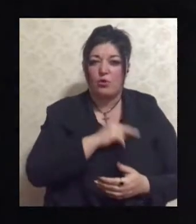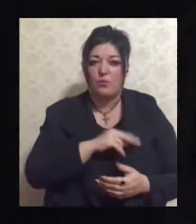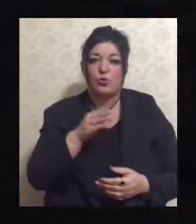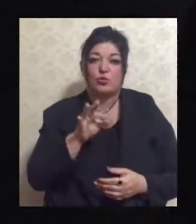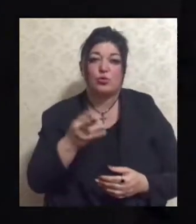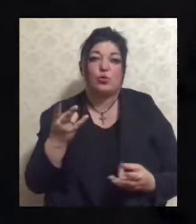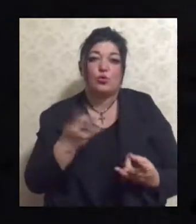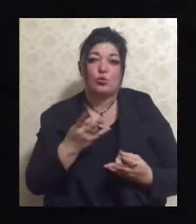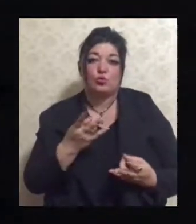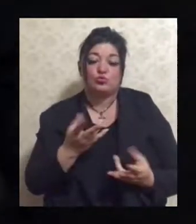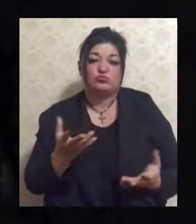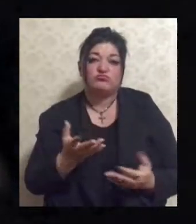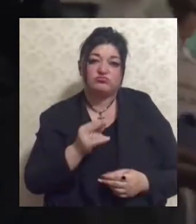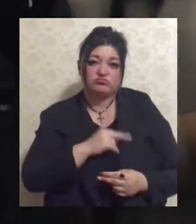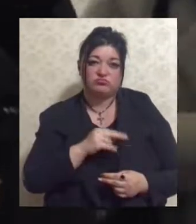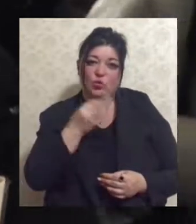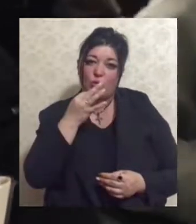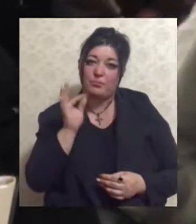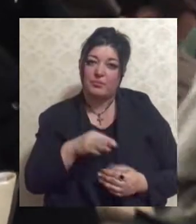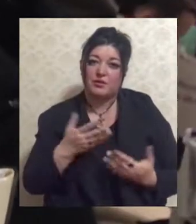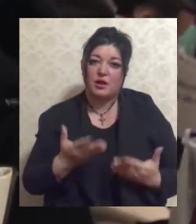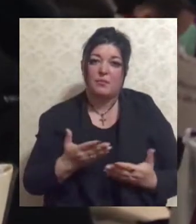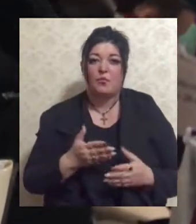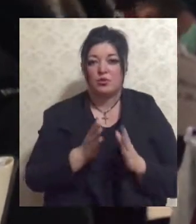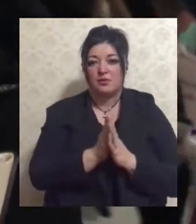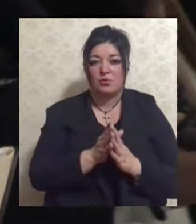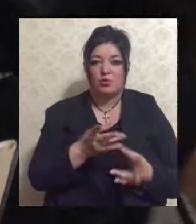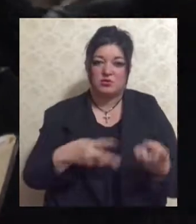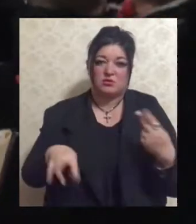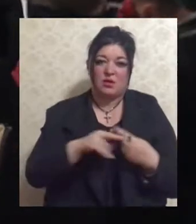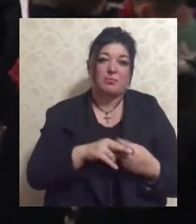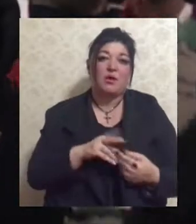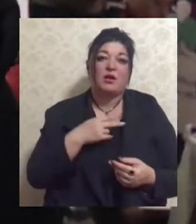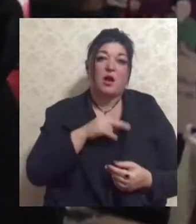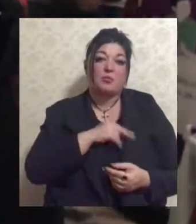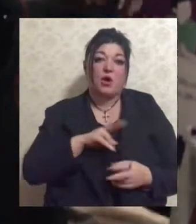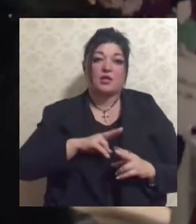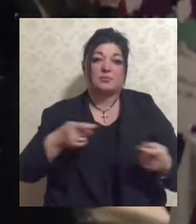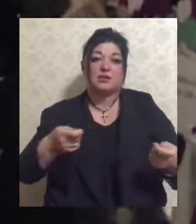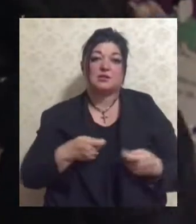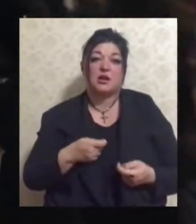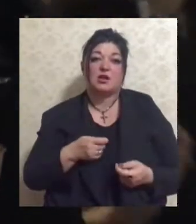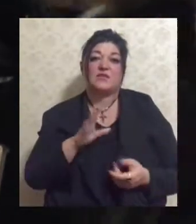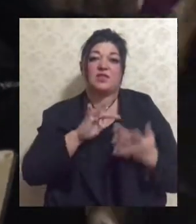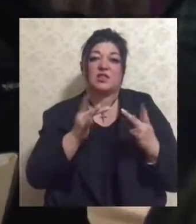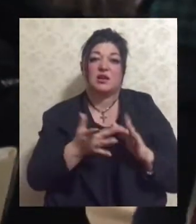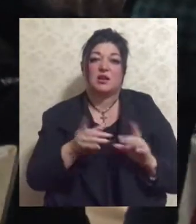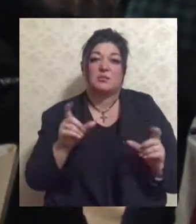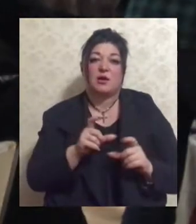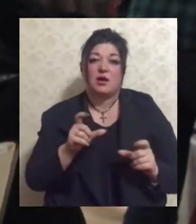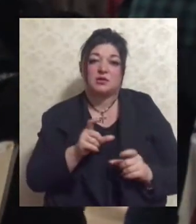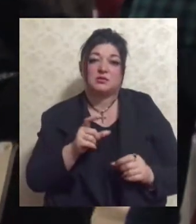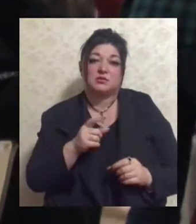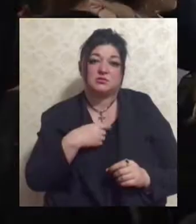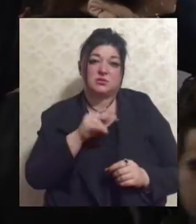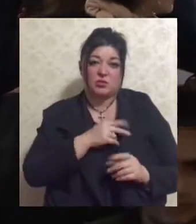опыт работы, просят обычно. Я, например, работала администратором в интернет-магазине. В принципе, до сих пор работаю уже довольно-таки